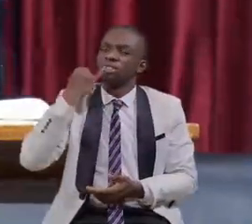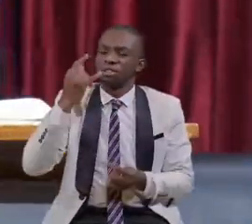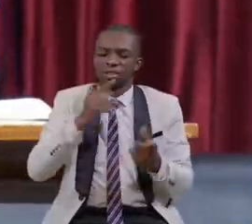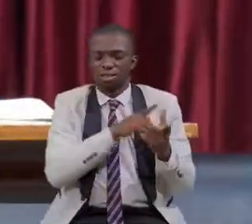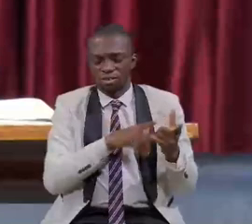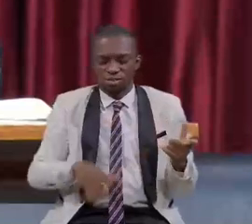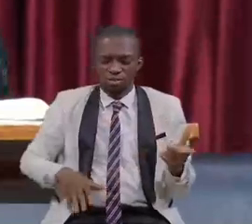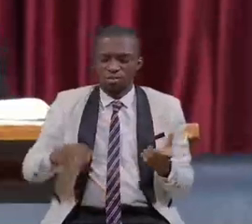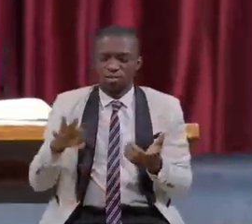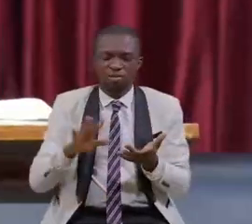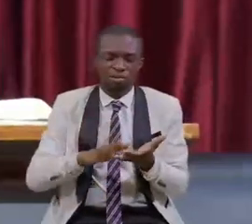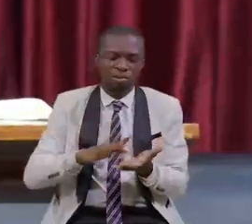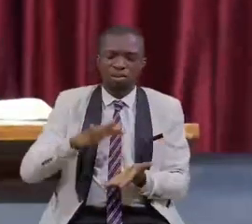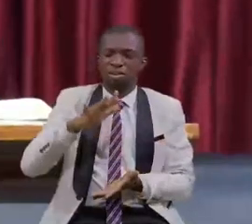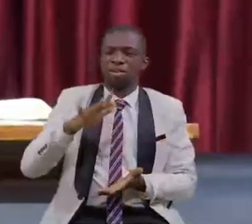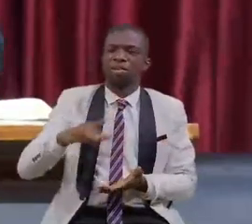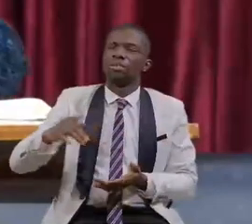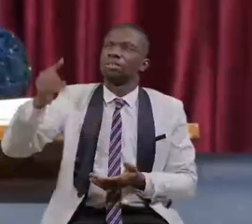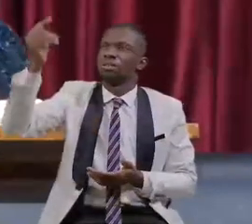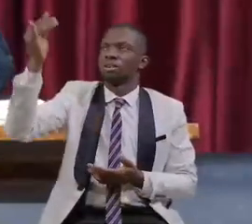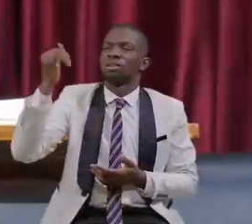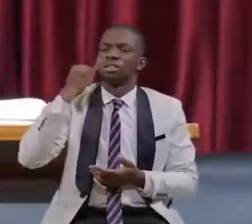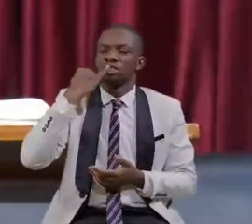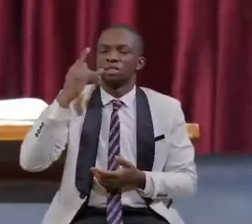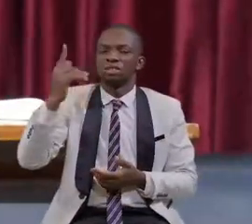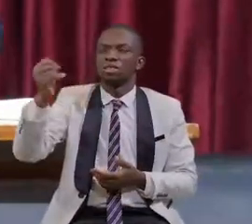est le Dieu de gloire. Et nous disons,